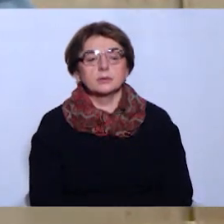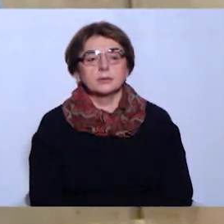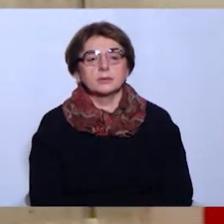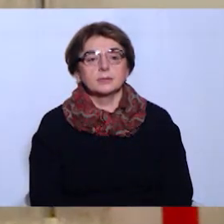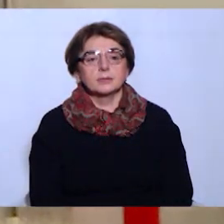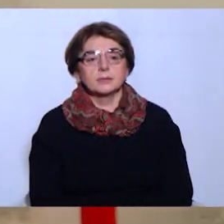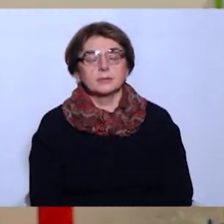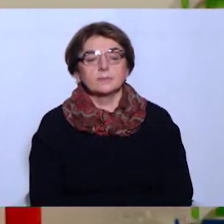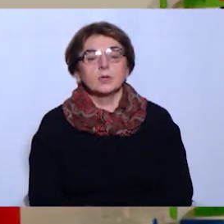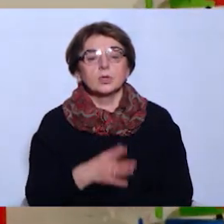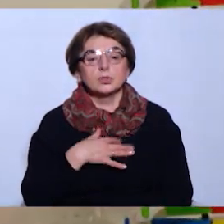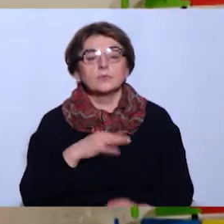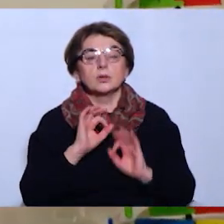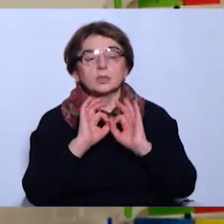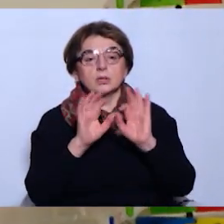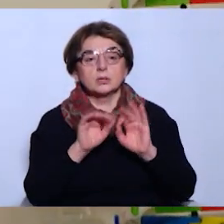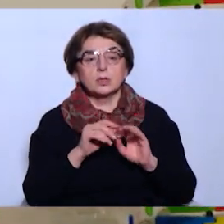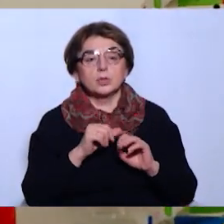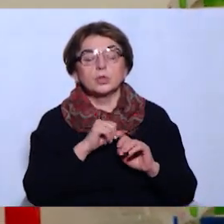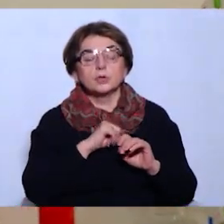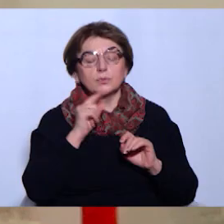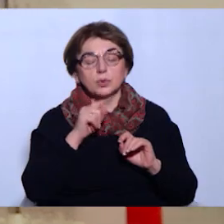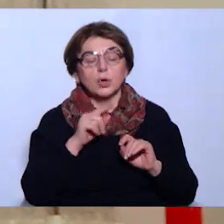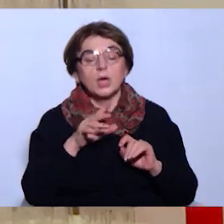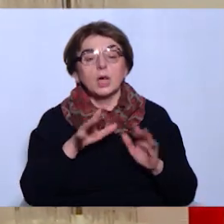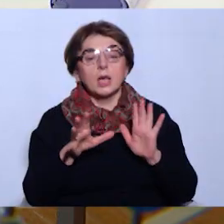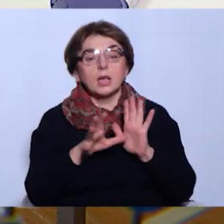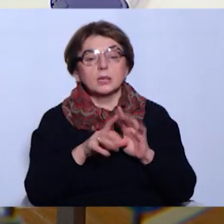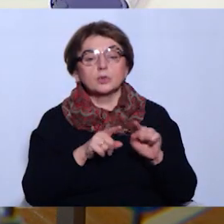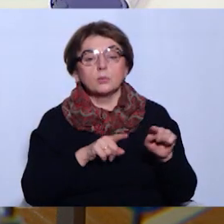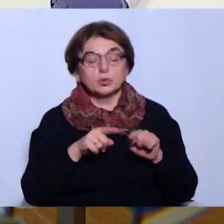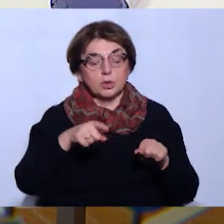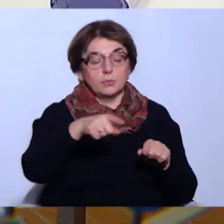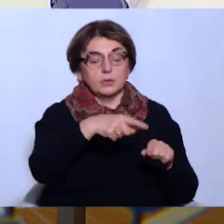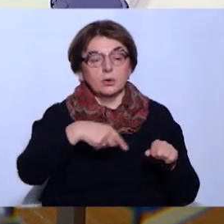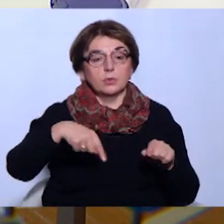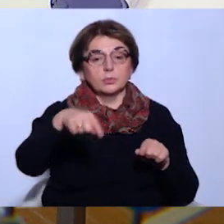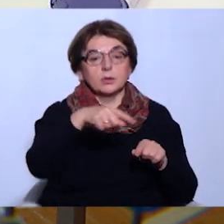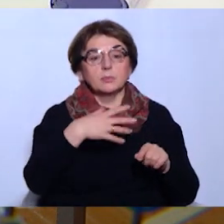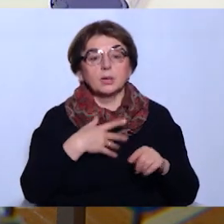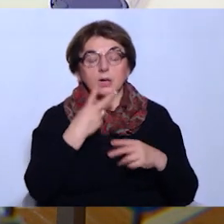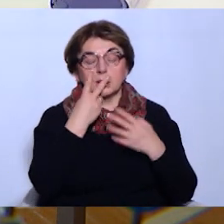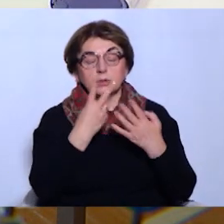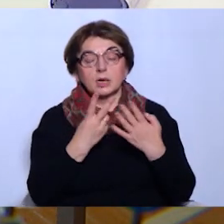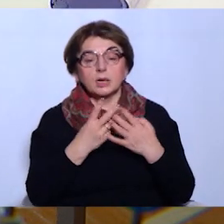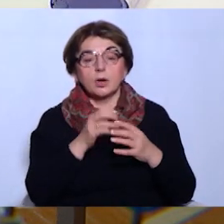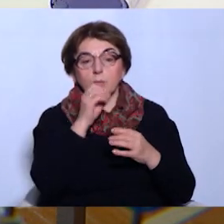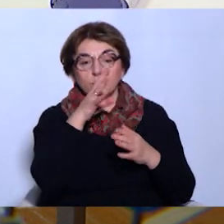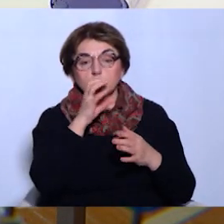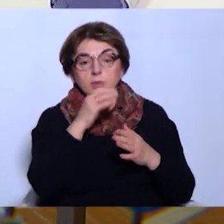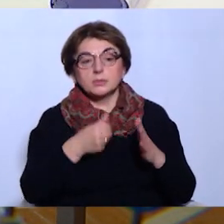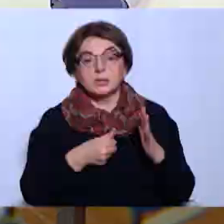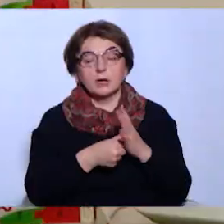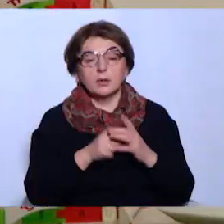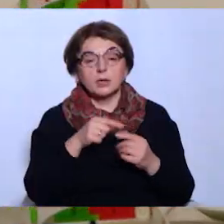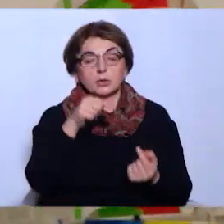ჩვენ ვთქვით, რომ ელექტრონები მოძრაობენ ორბიტალებზე. მე ხა შევეცდები, აი ბუშტების საშუალებით ძალიან კარგად დაგანახო, თუ რატომ შეესაბამება